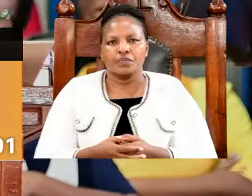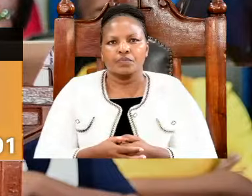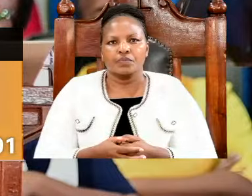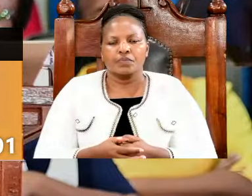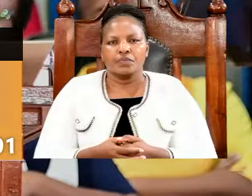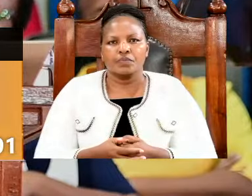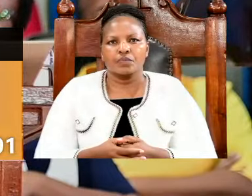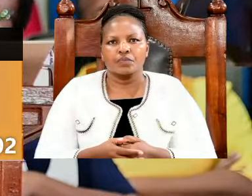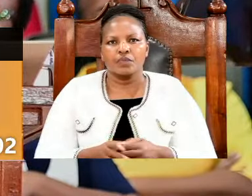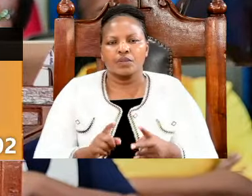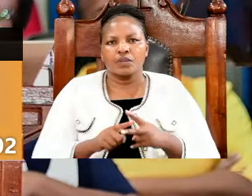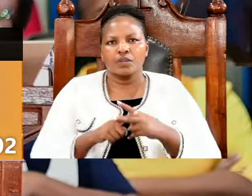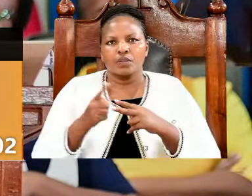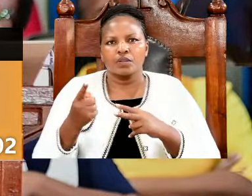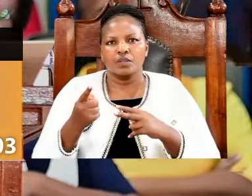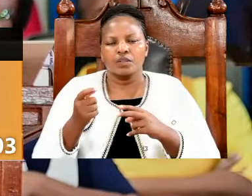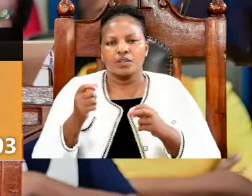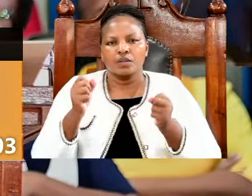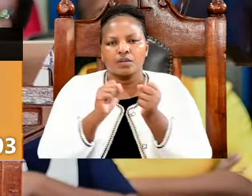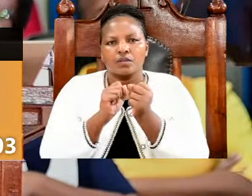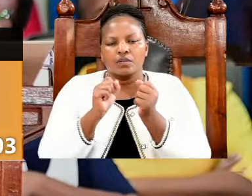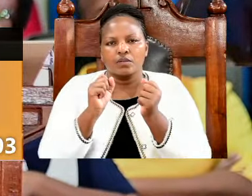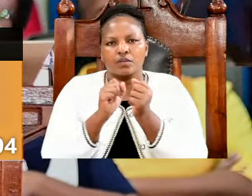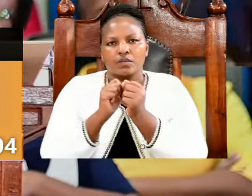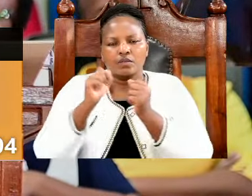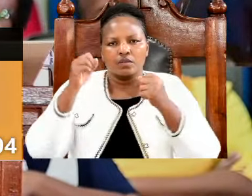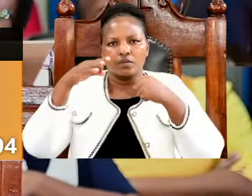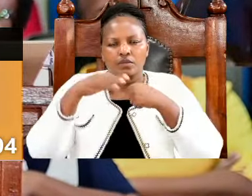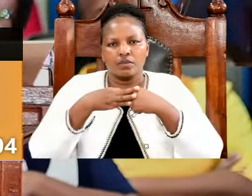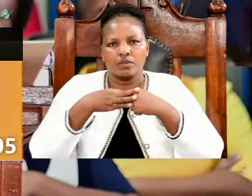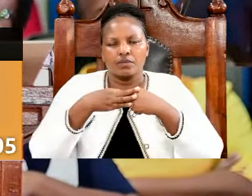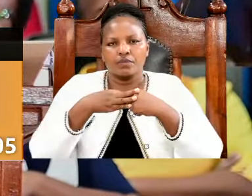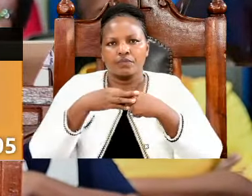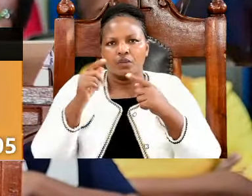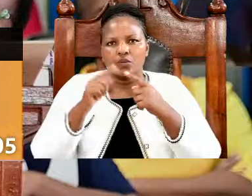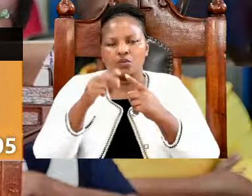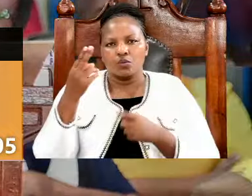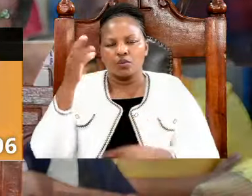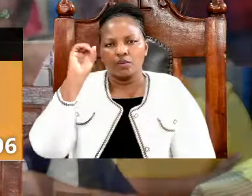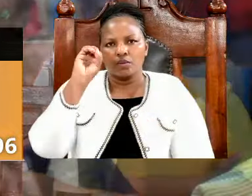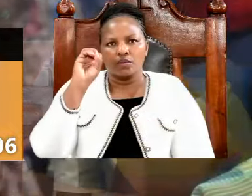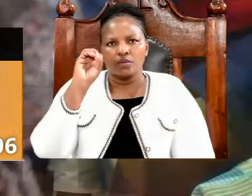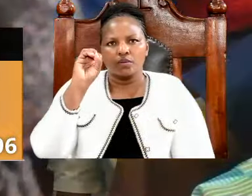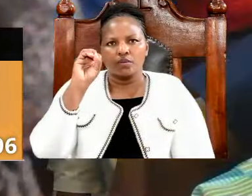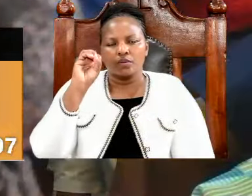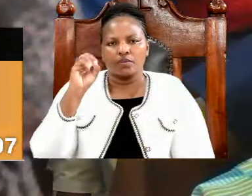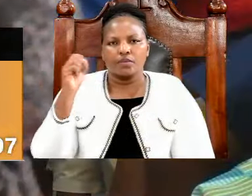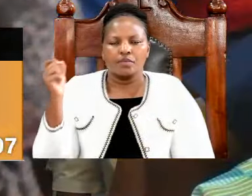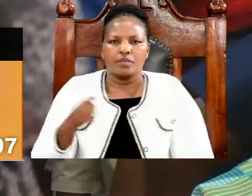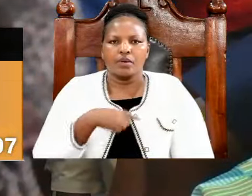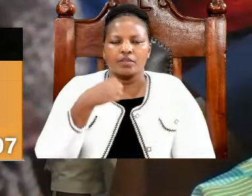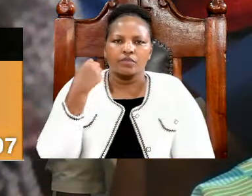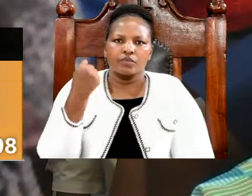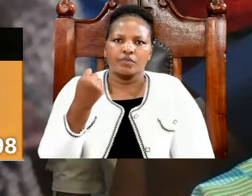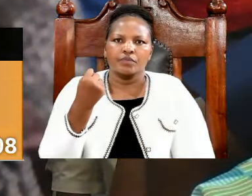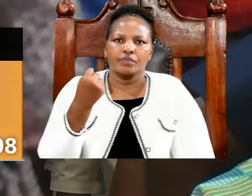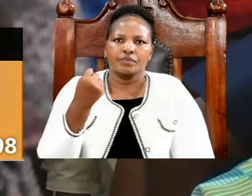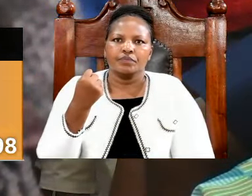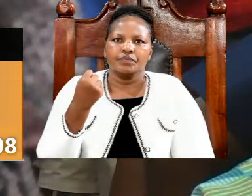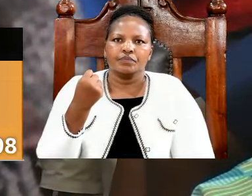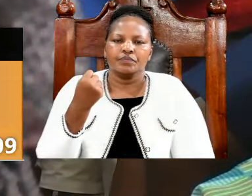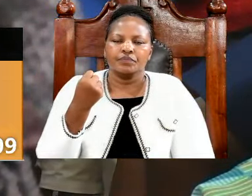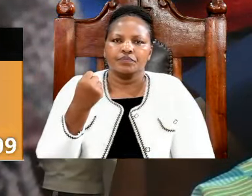ikifanyika kuanzia tarehe 18 mpaka tarehe 20 mwezi huu,